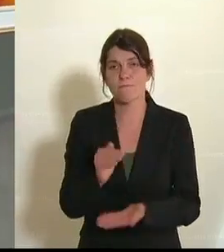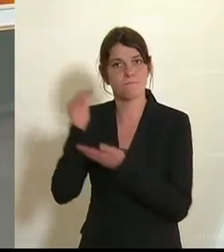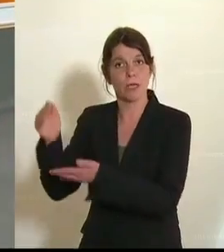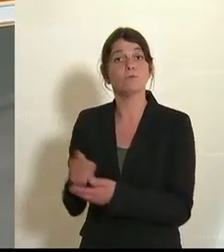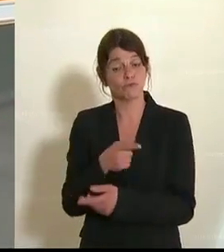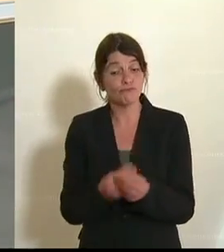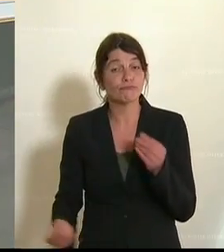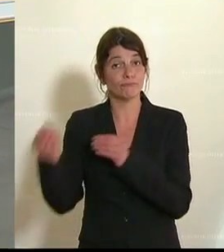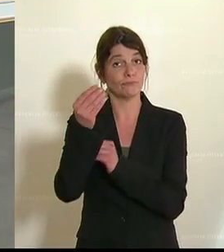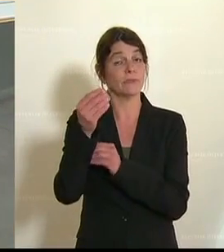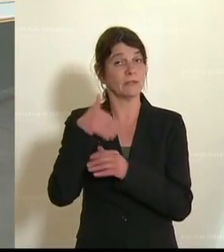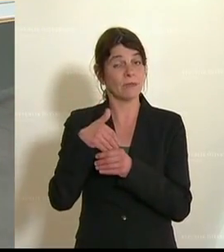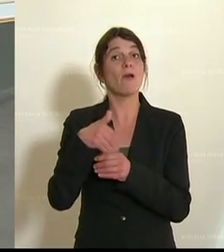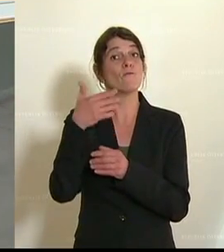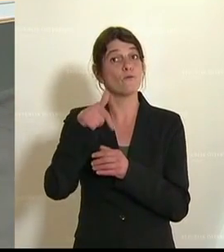ist eine Steigerung von